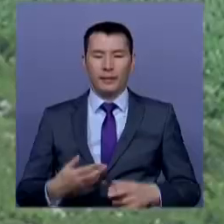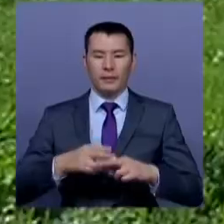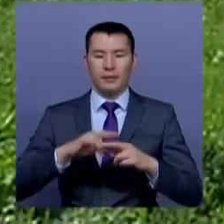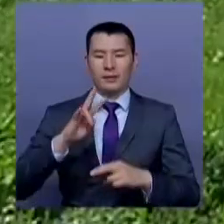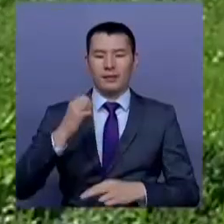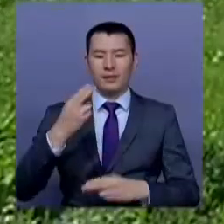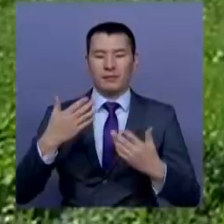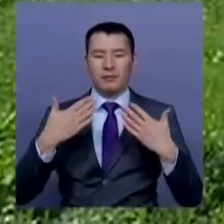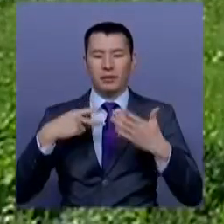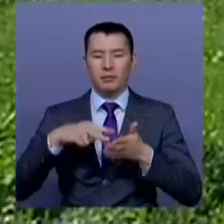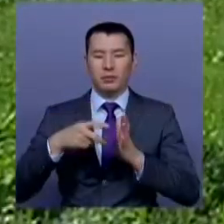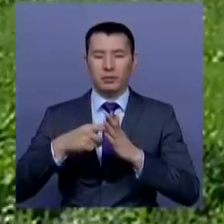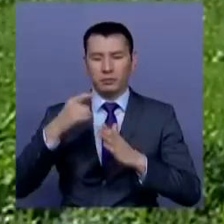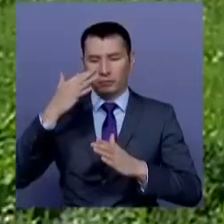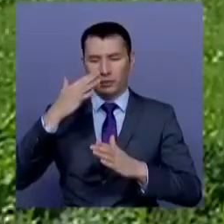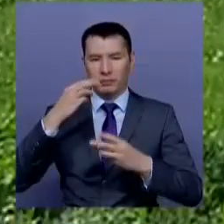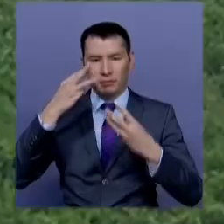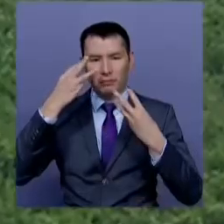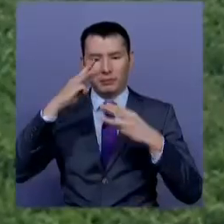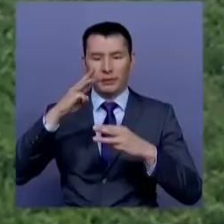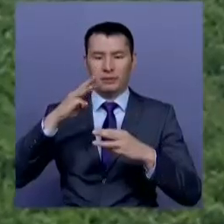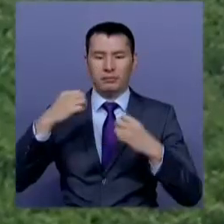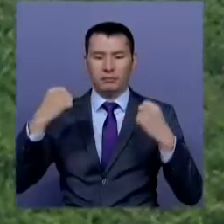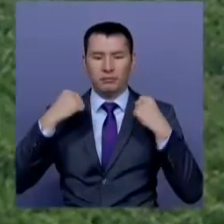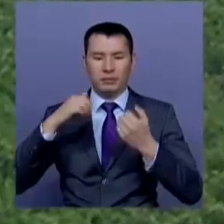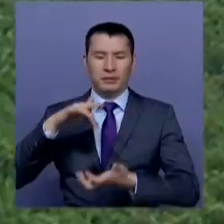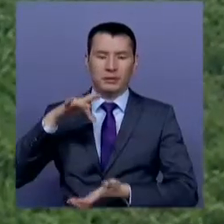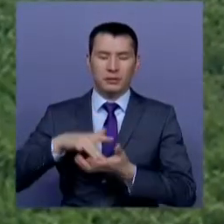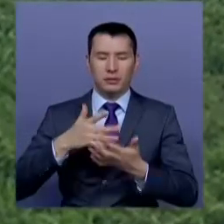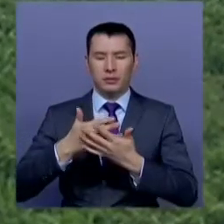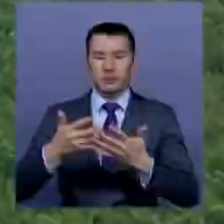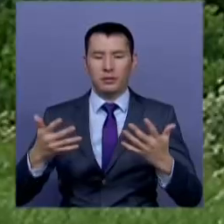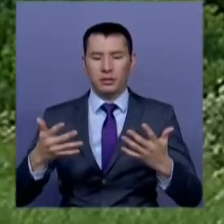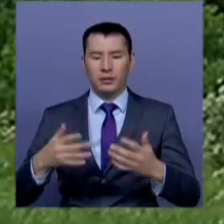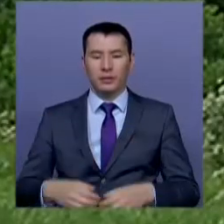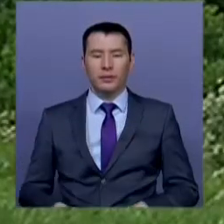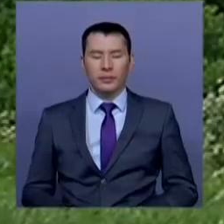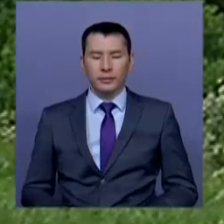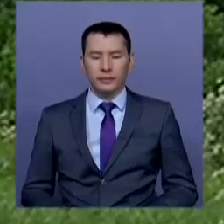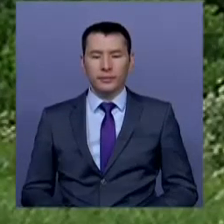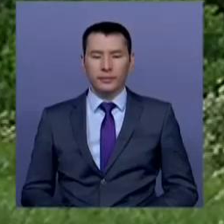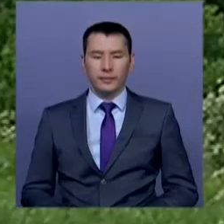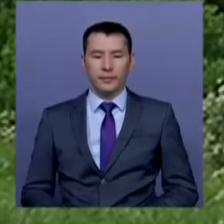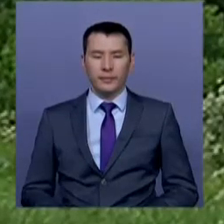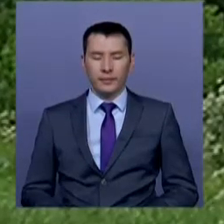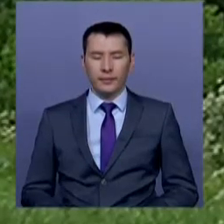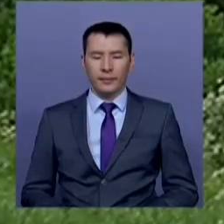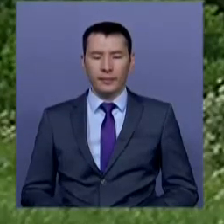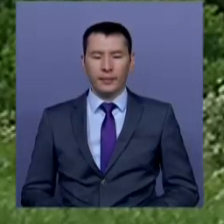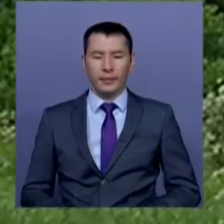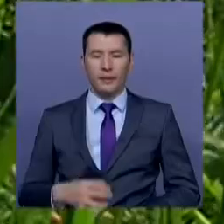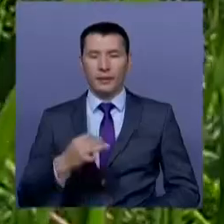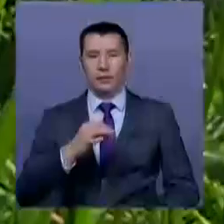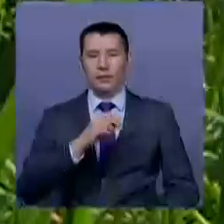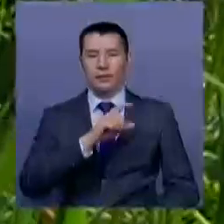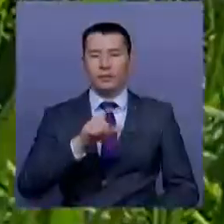уже планируется построить современные визит-центры, где посетители смогут получить всю необходимую информацию о парке и выбрать для себя